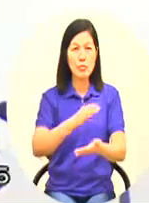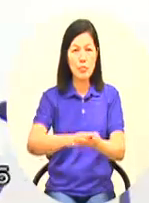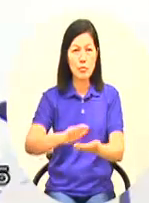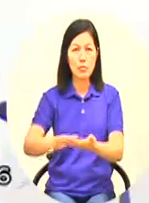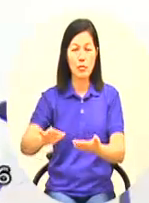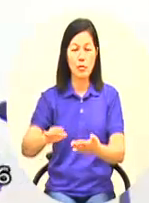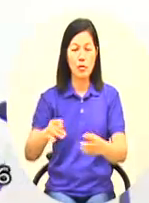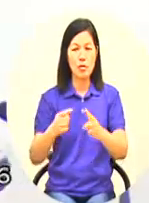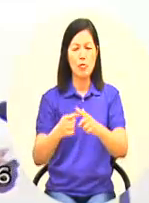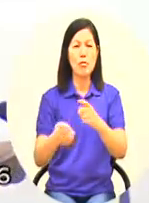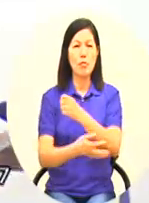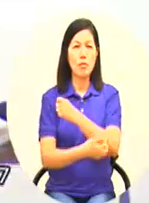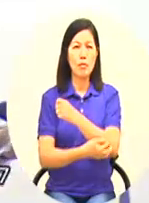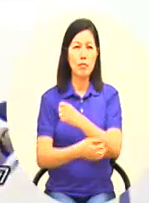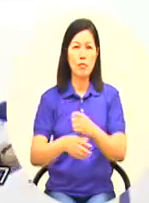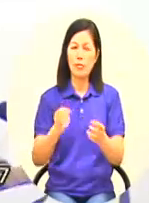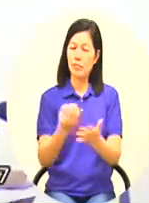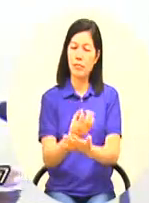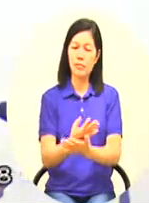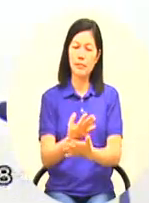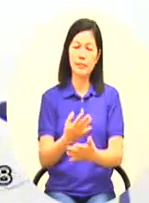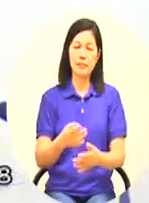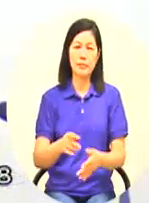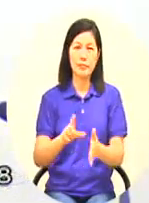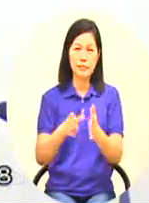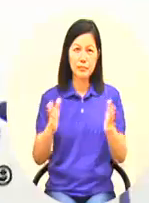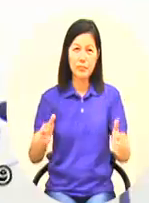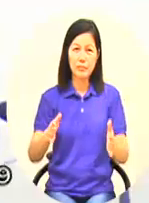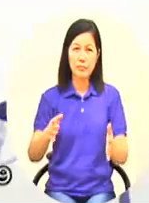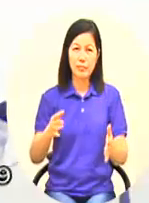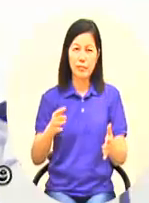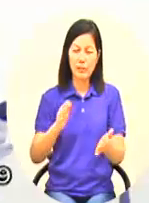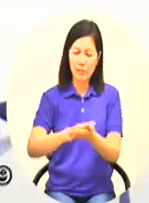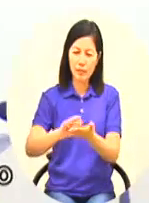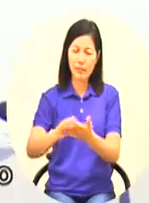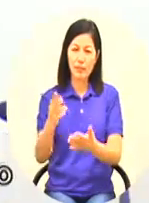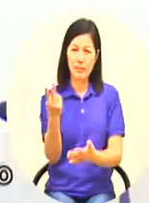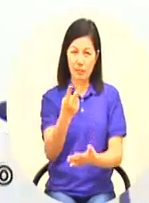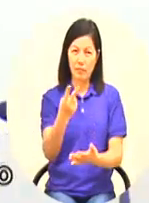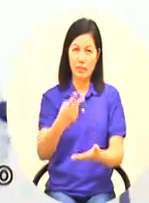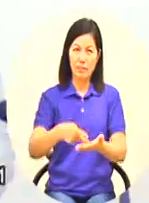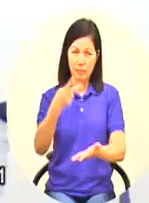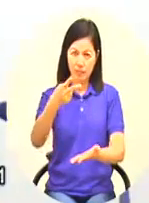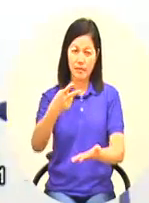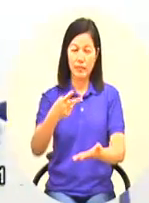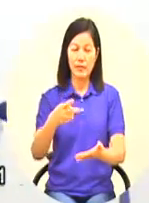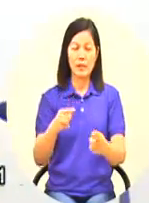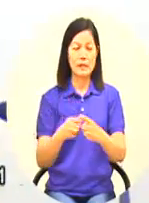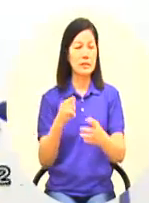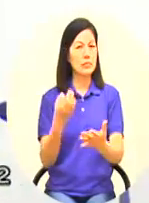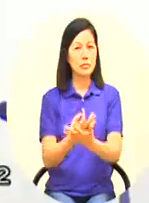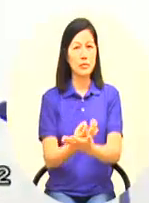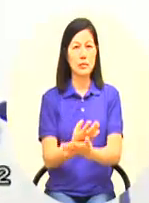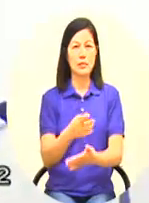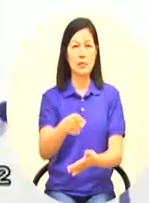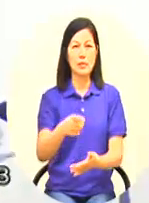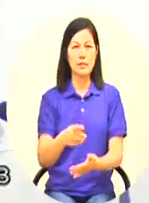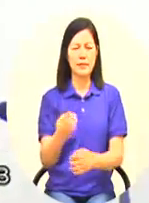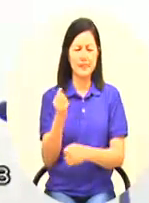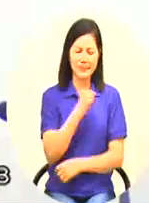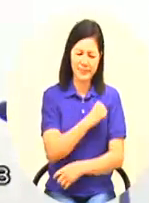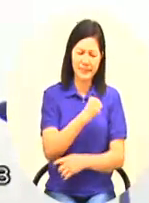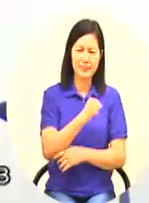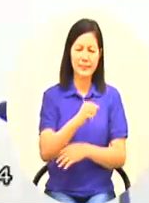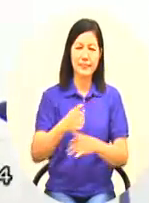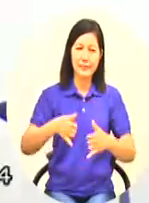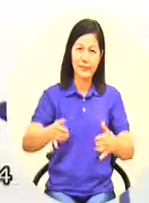为人员的不足，我们有时候一段时间是要清两次，也因为人力的不足，也是很勉强，或者是道路